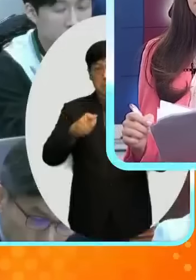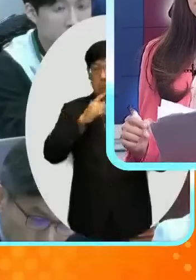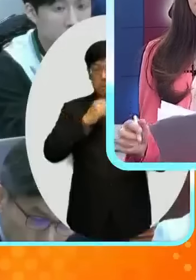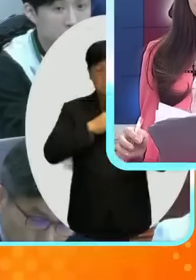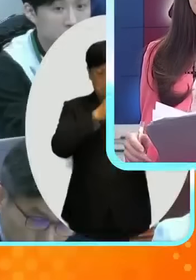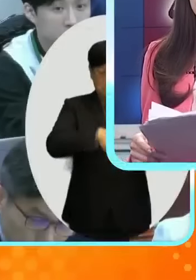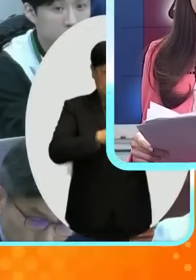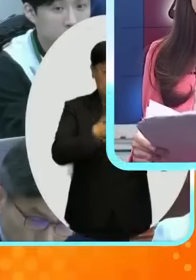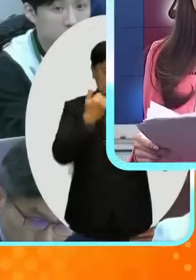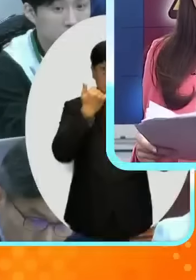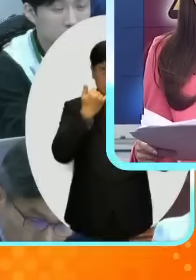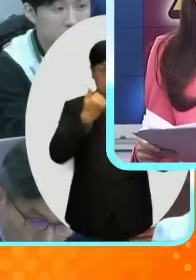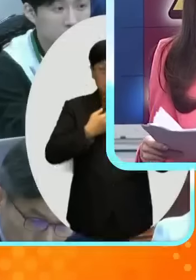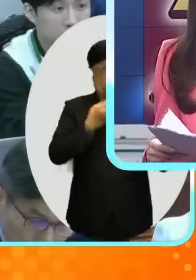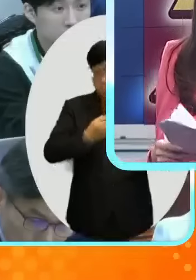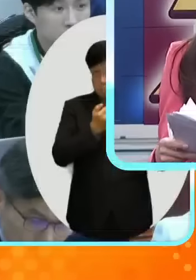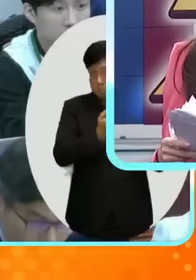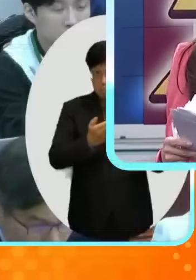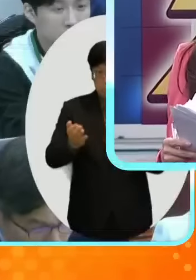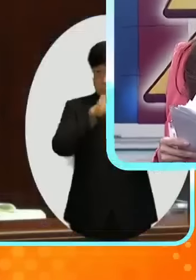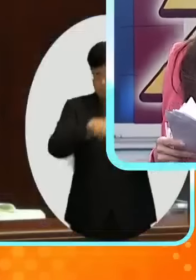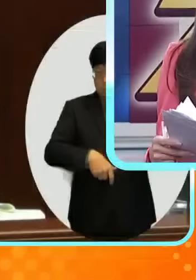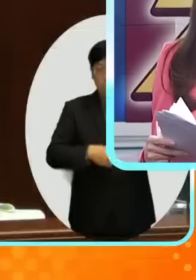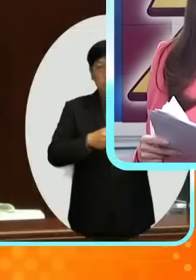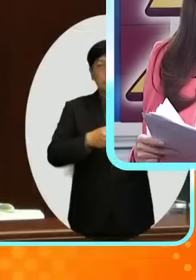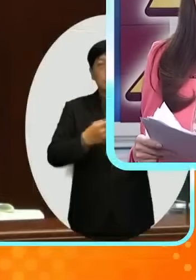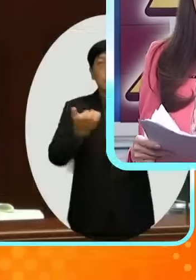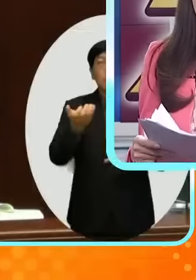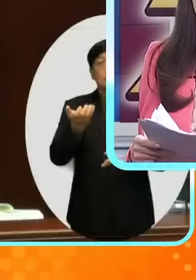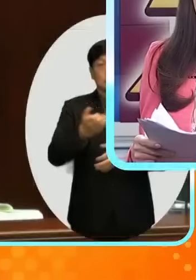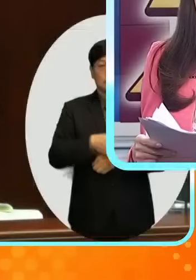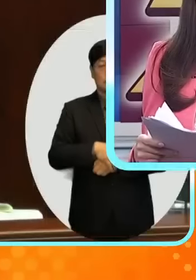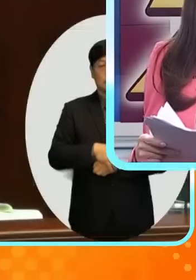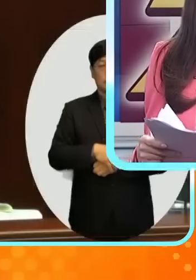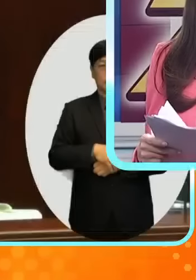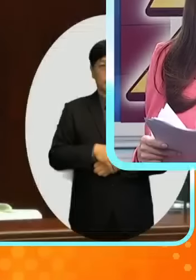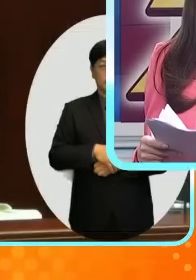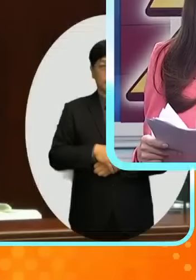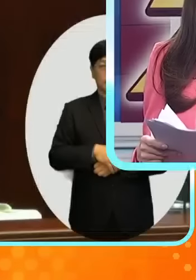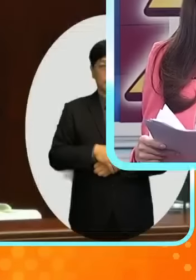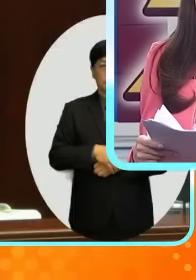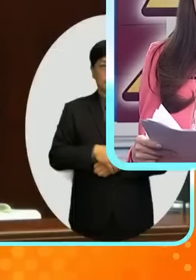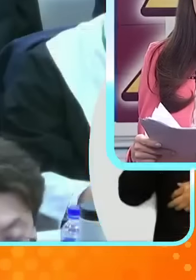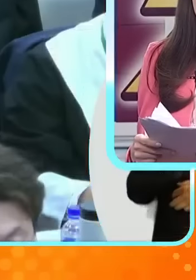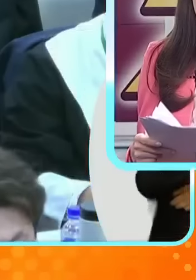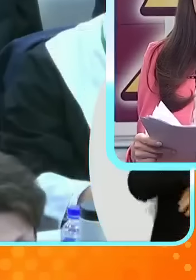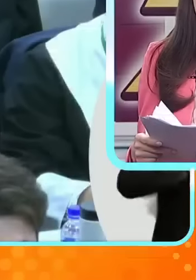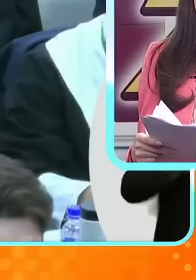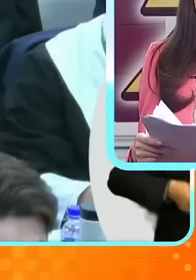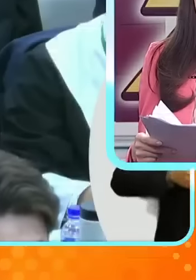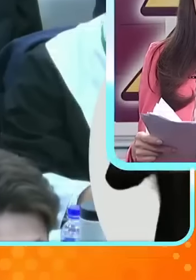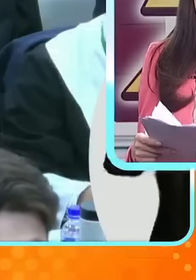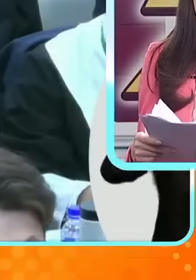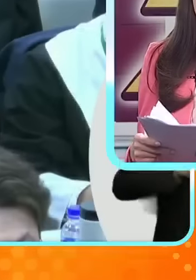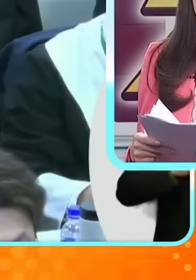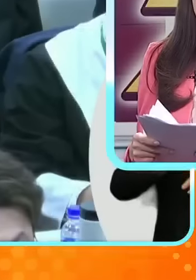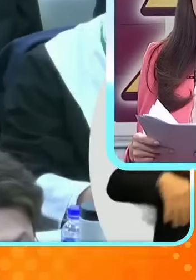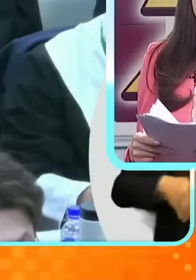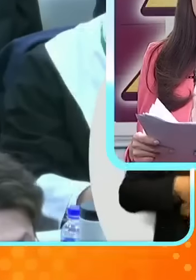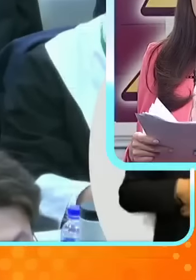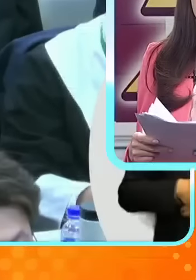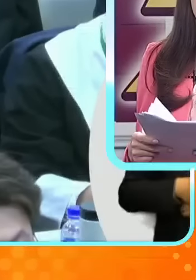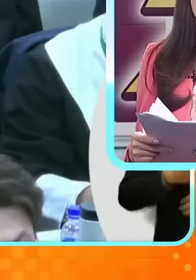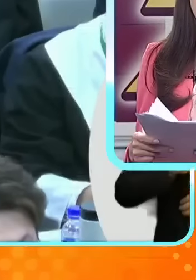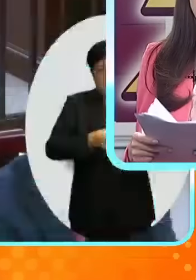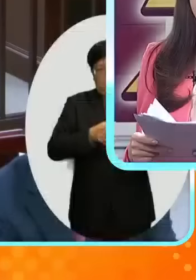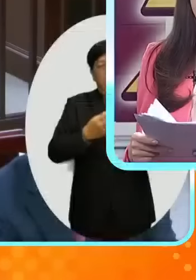拖到下礼拜一，因为太难看。那可是问题是，你们的作为在哪里？你没有利用这一段时间好好作为啊。所以当你没有利